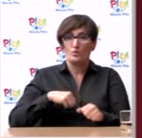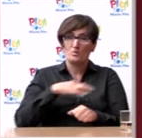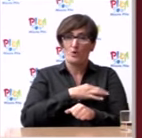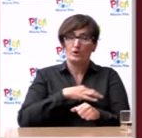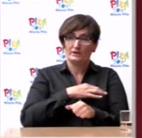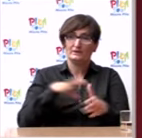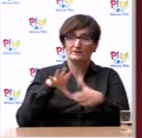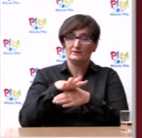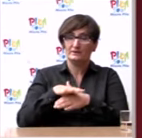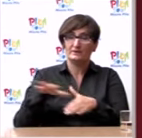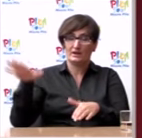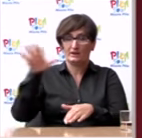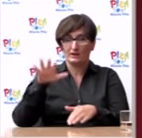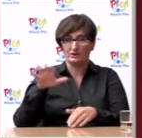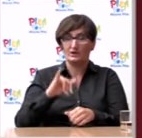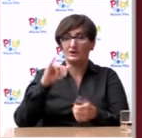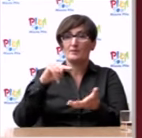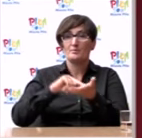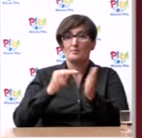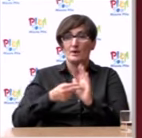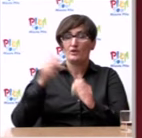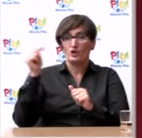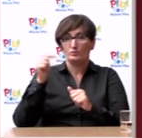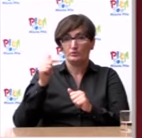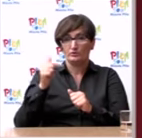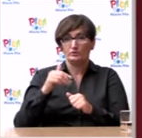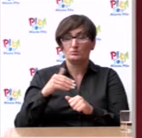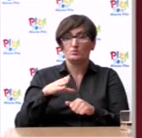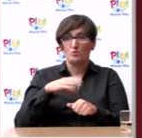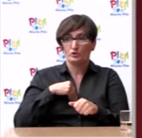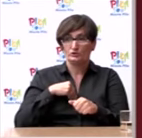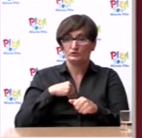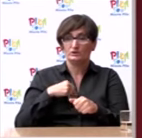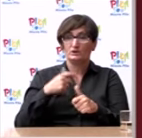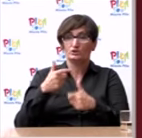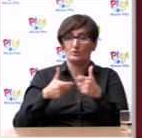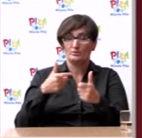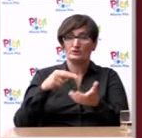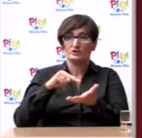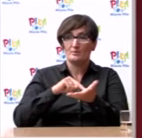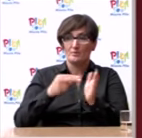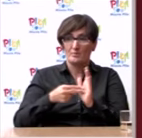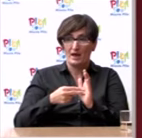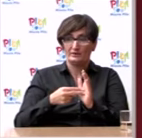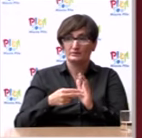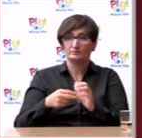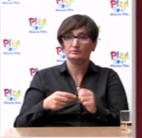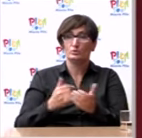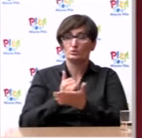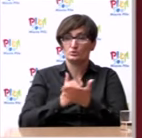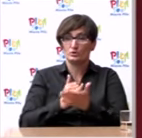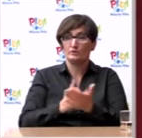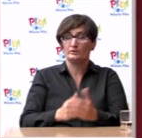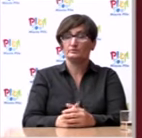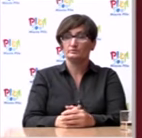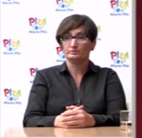plan obowiązujący zakłada, że można tam zlokalizować handel wielkopowierzchniowy. Jednak polityka zawarta w